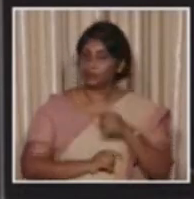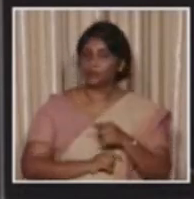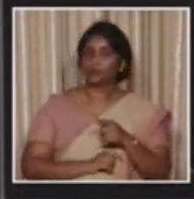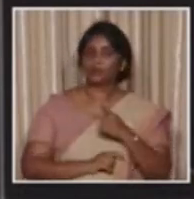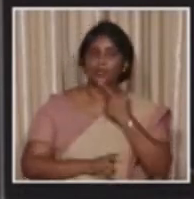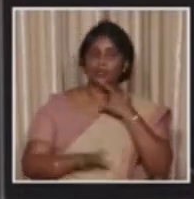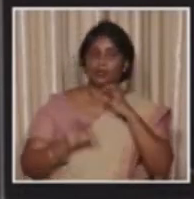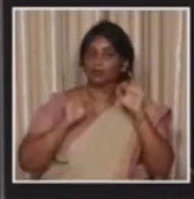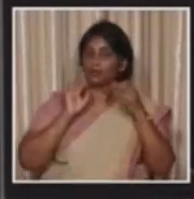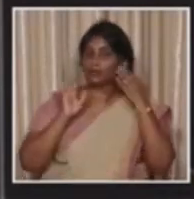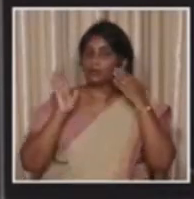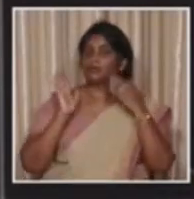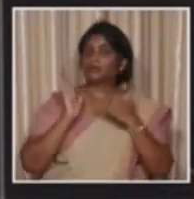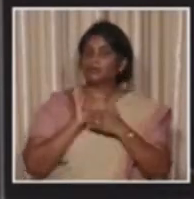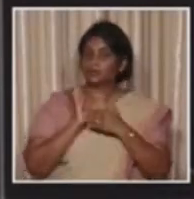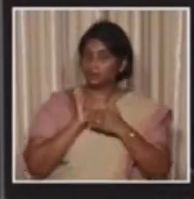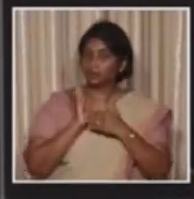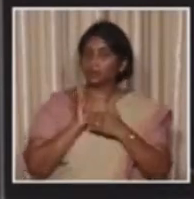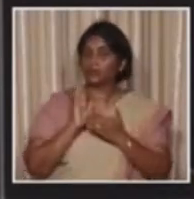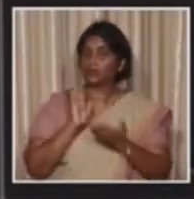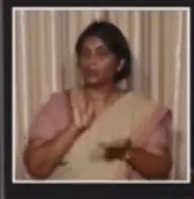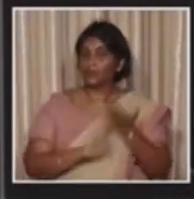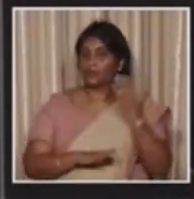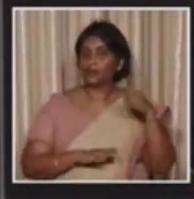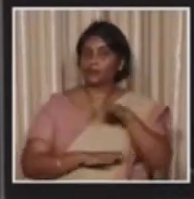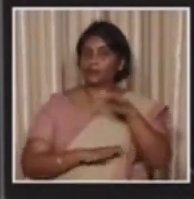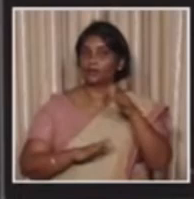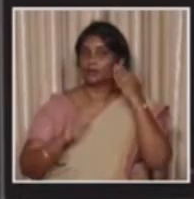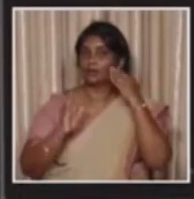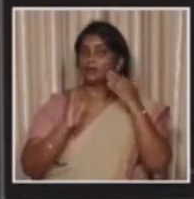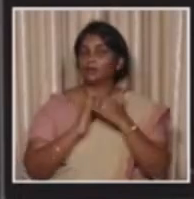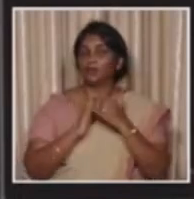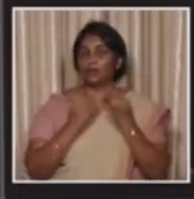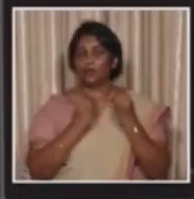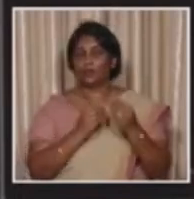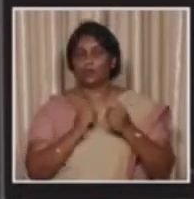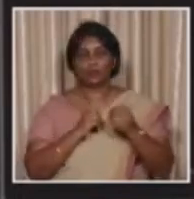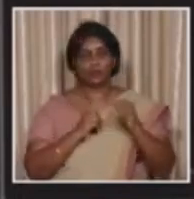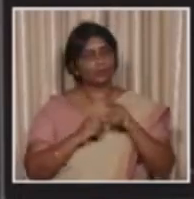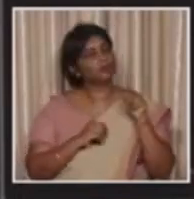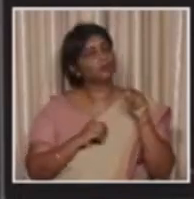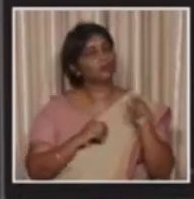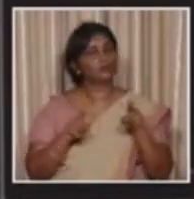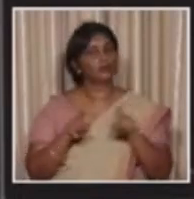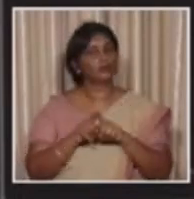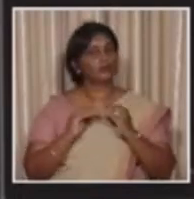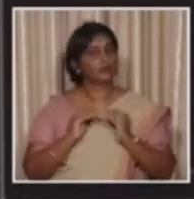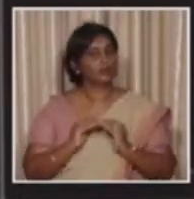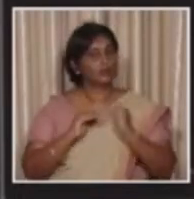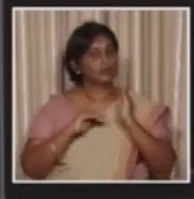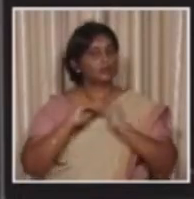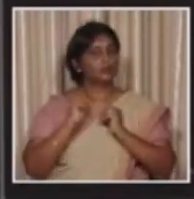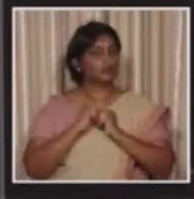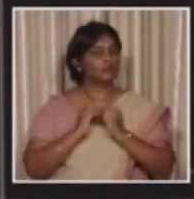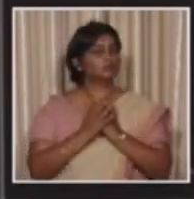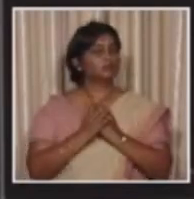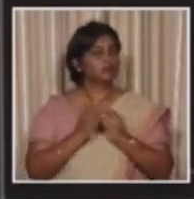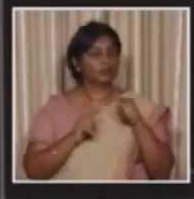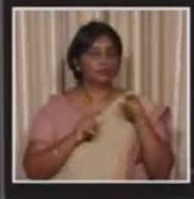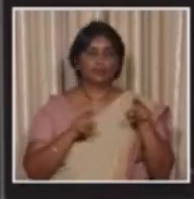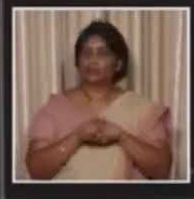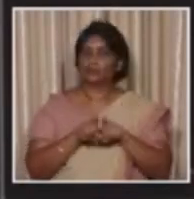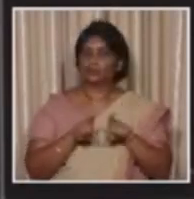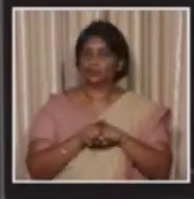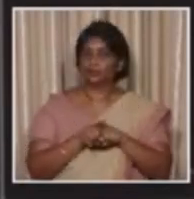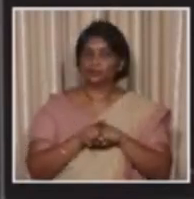பெருந்தோட்டங்கள் காடாக்கப்படுவது, காணிகள் காணாக்கப்படுவது, அங்கு இன்று முன்பு ஒரு கலாச்சாரத்தோடு செயற்பட்ட இந்த தொழிற்துறை